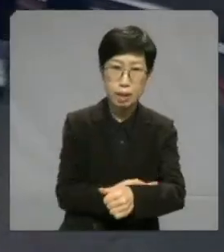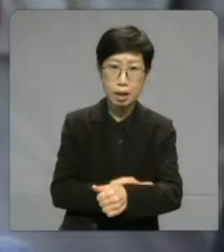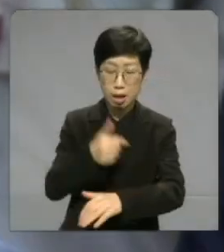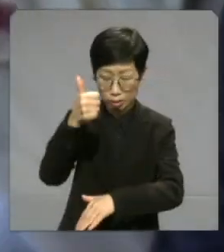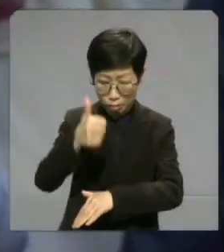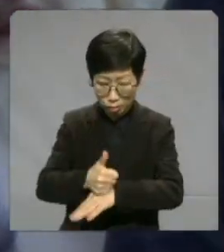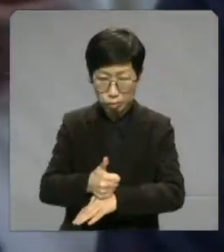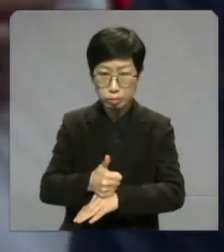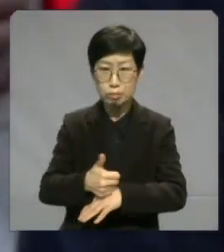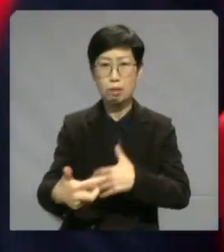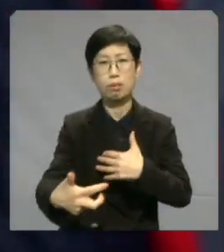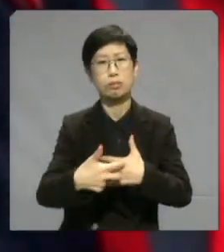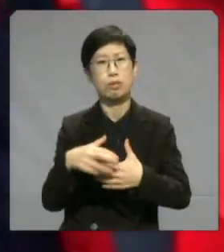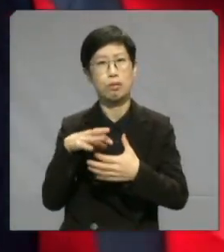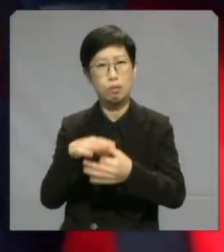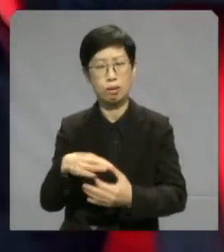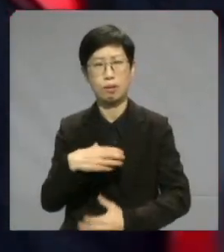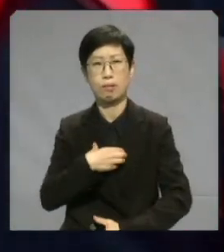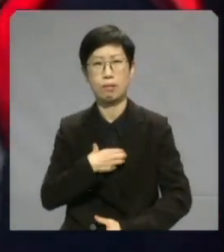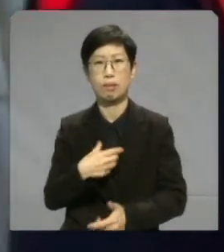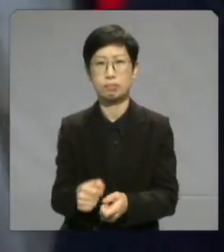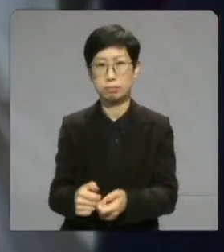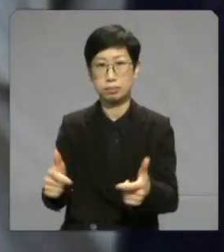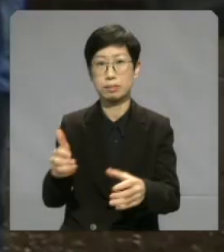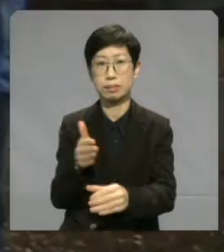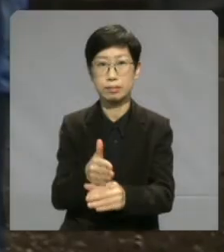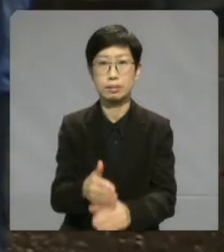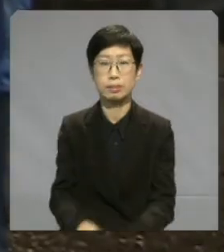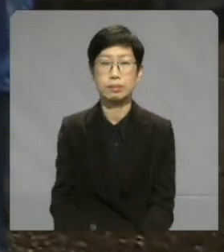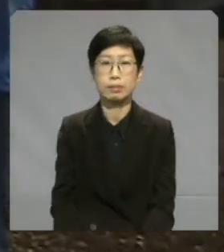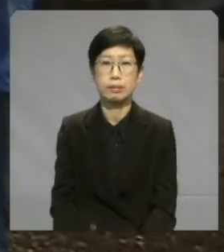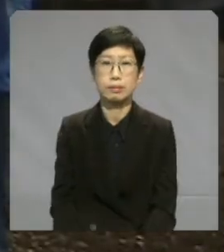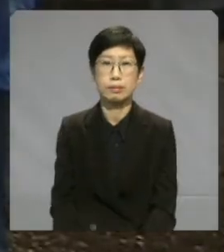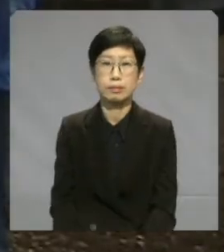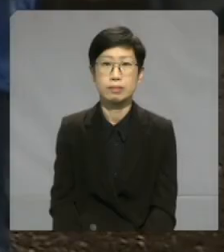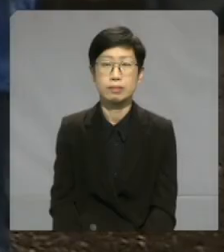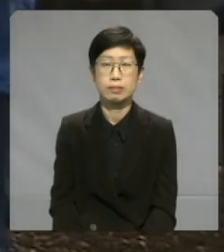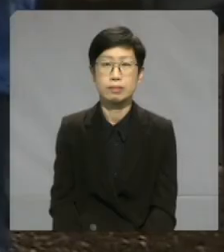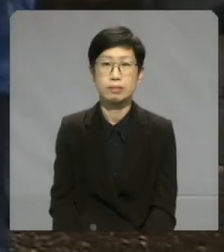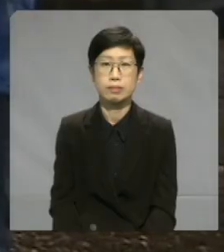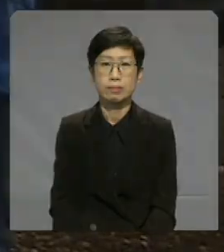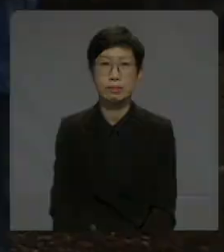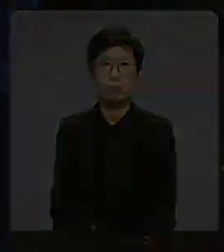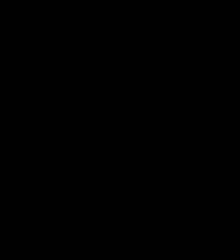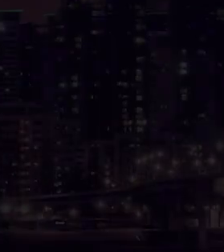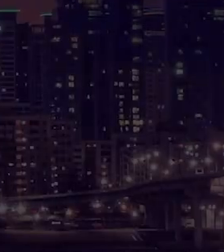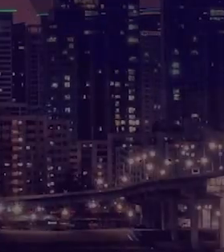보건 위기 우려가 커지고 있습니다. 월드뉴스 윤서영입니다.